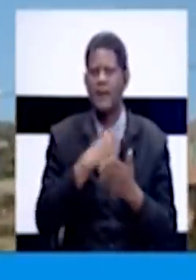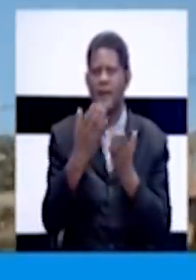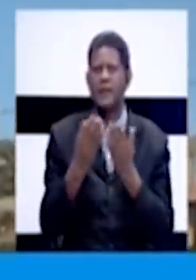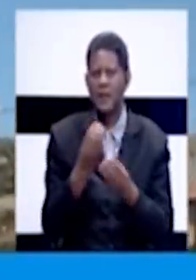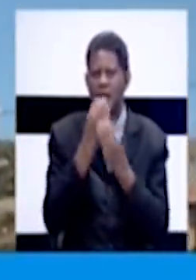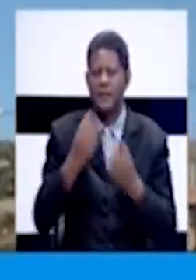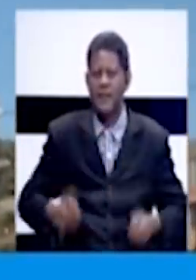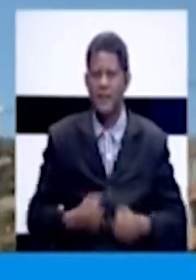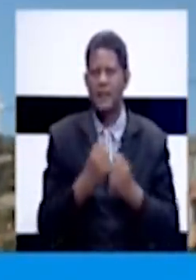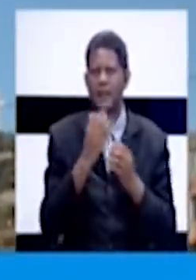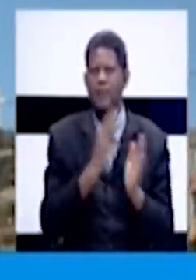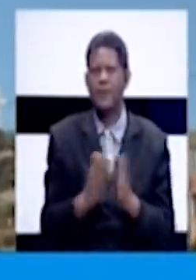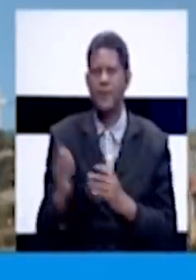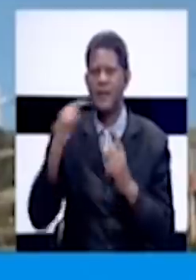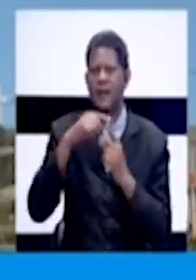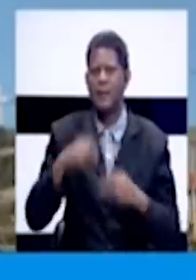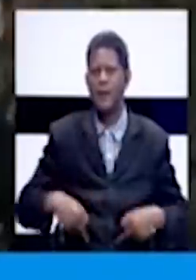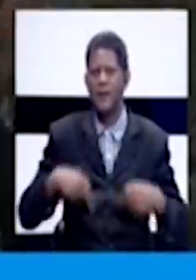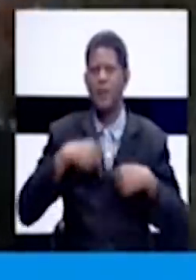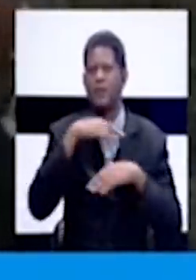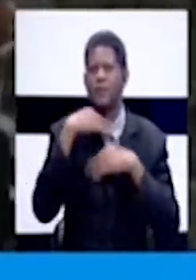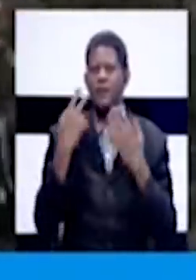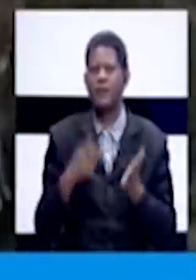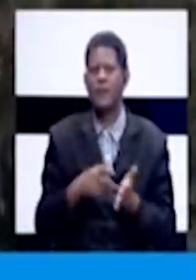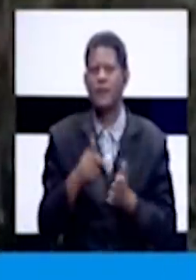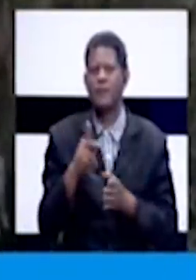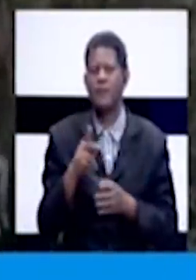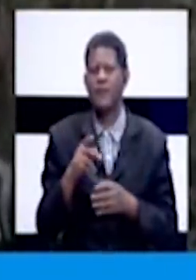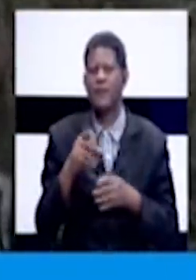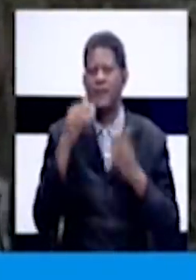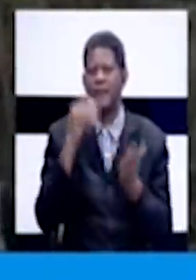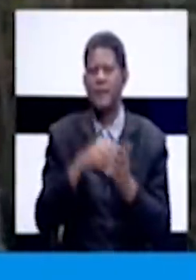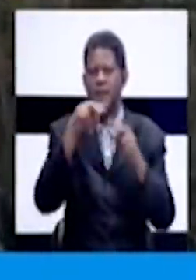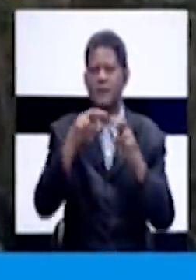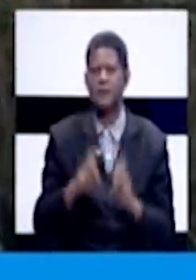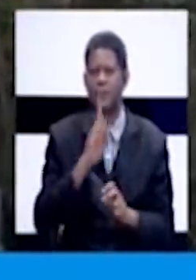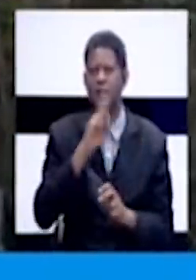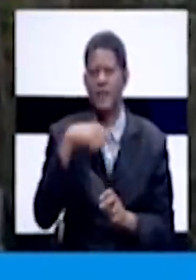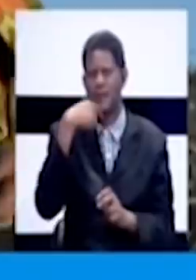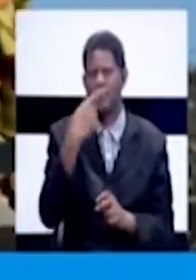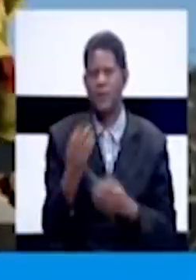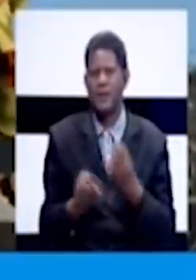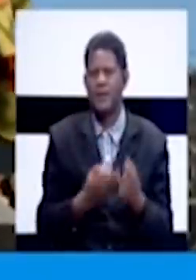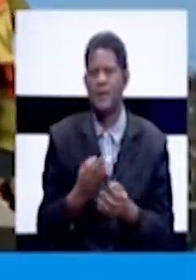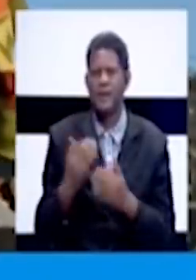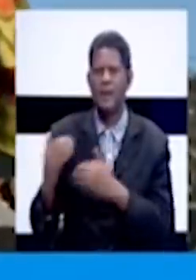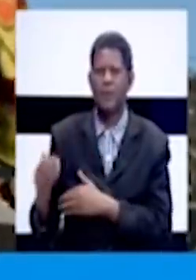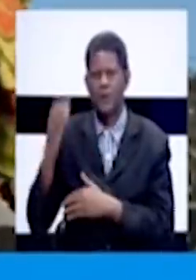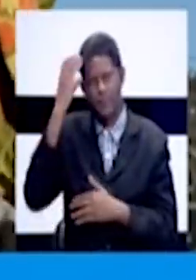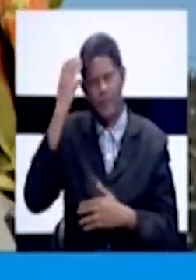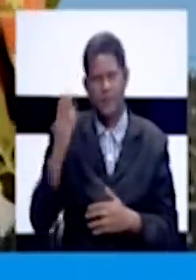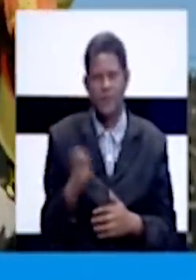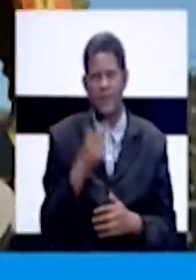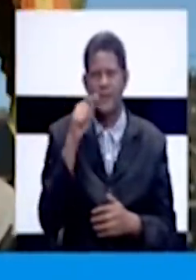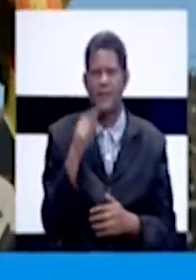بمغرب كساب نايهيوت مسوات بمغفال داقماي كنك ابرو مينا كبلو قاليتهم عفتو قلن منقستو خينا